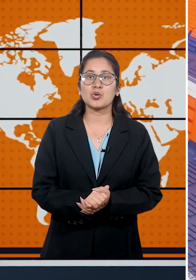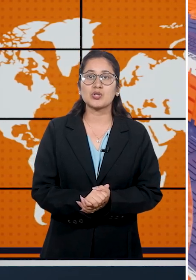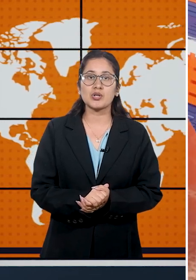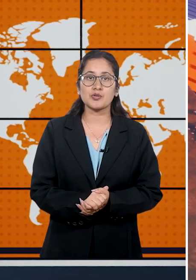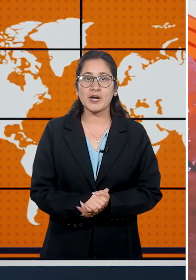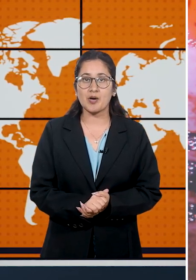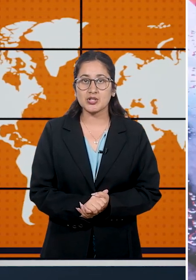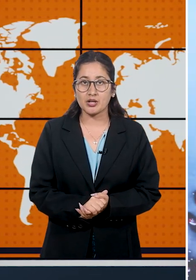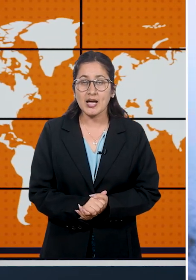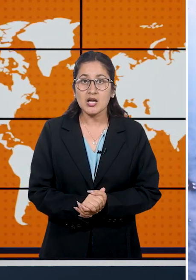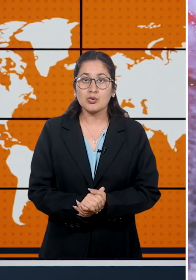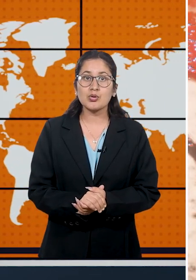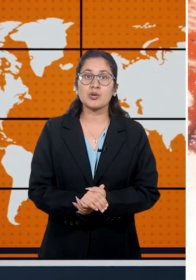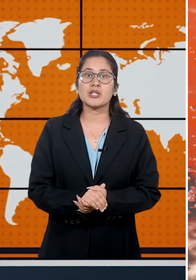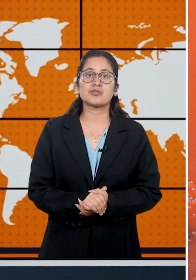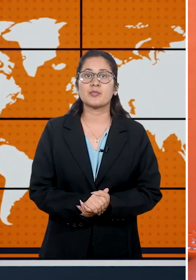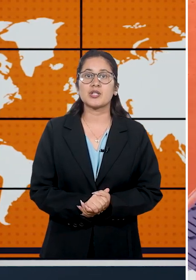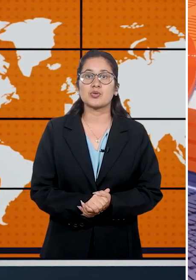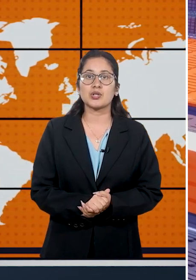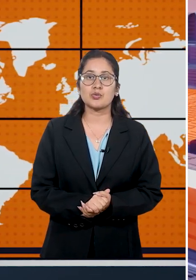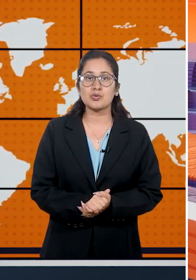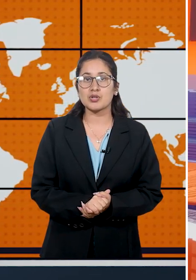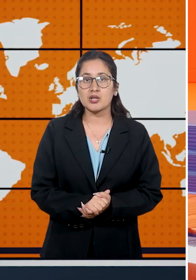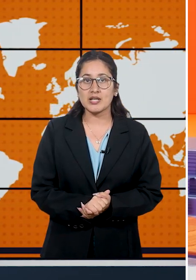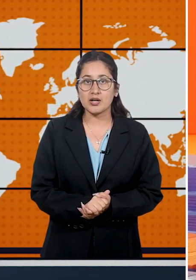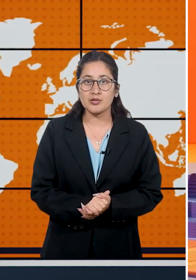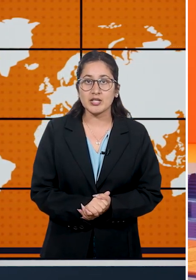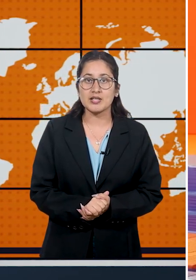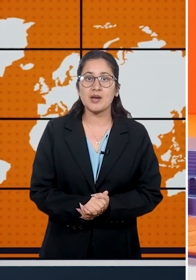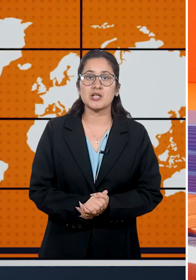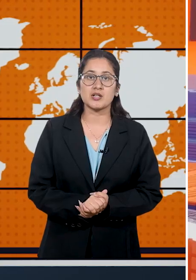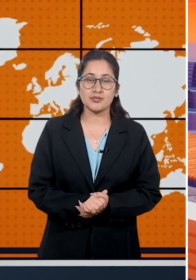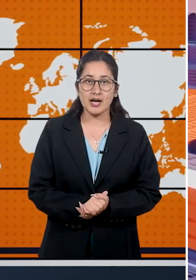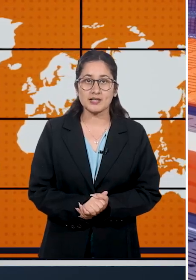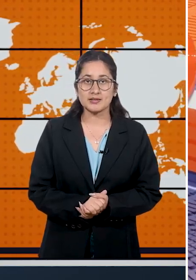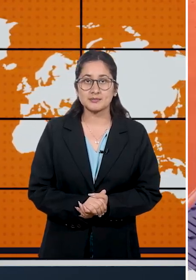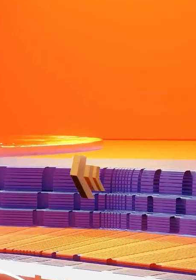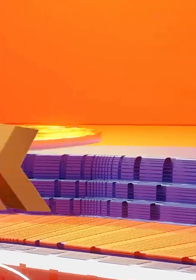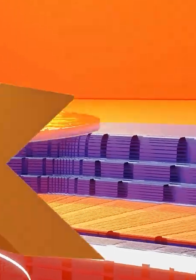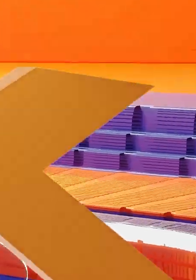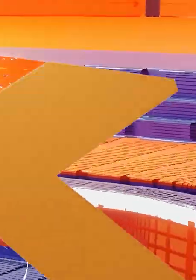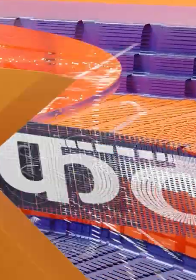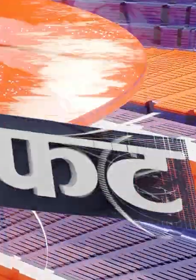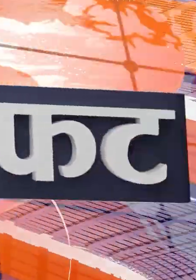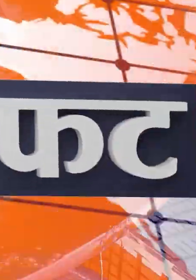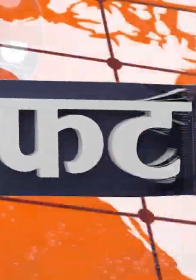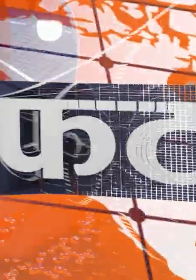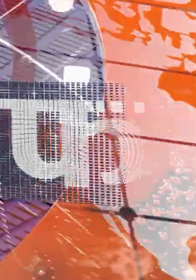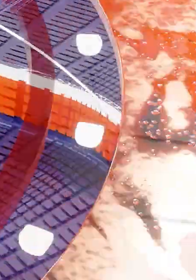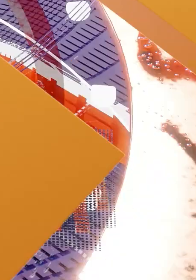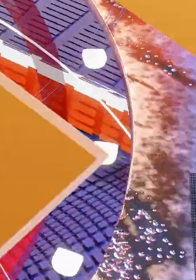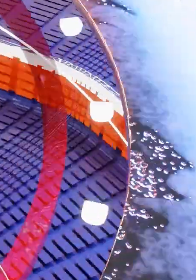करिब 14 करोड रुपियाँ अपचलनमा गुरुङ र उनकी श्रीमती ज्योति गुरुङको संलग्नता रहेको भन्दै छानबिन गर्न सिफारिस।